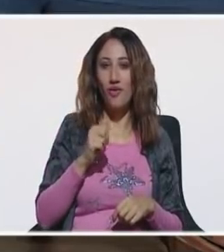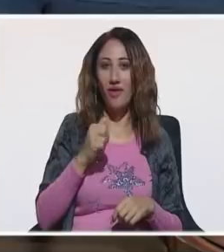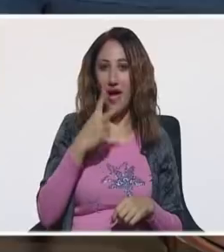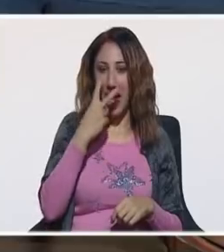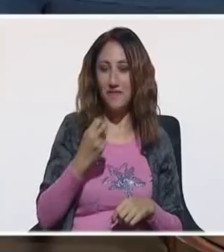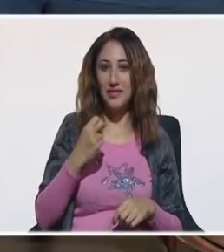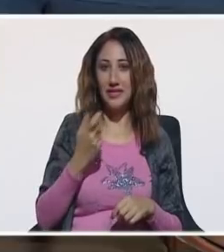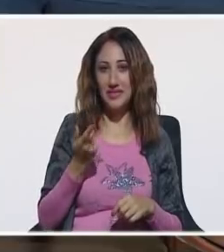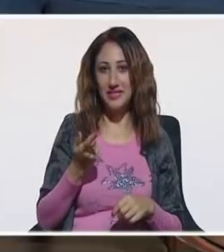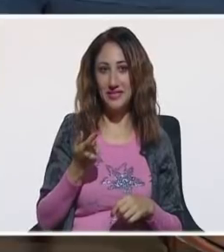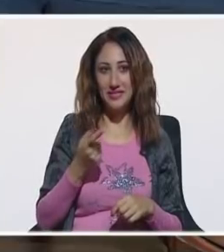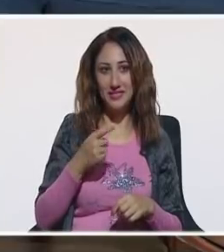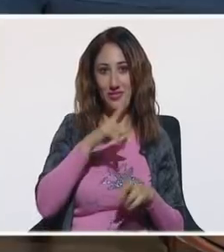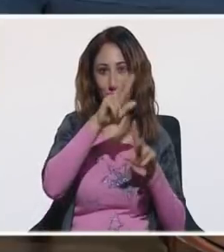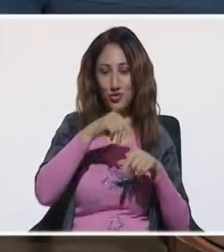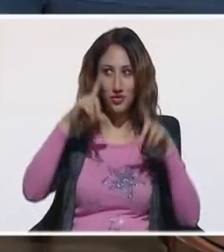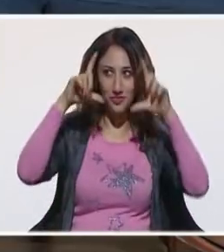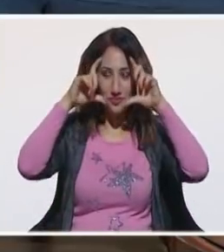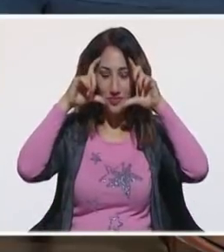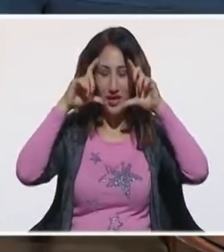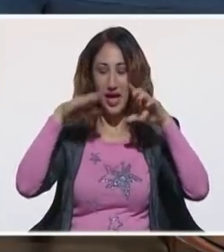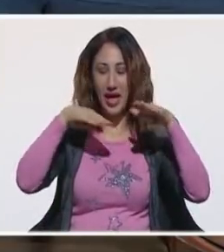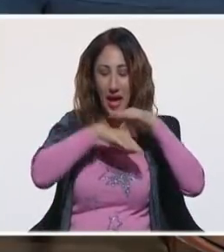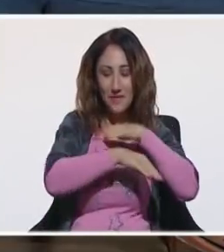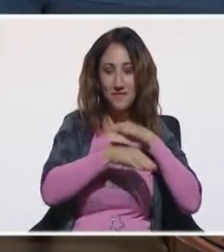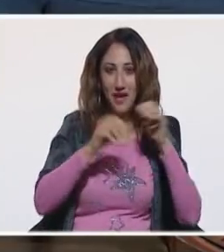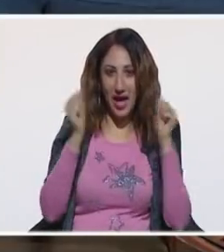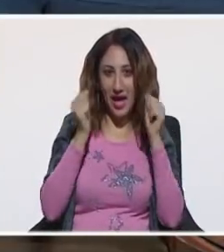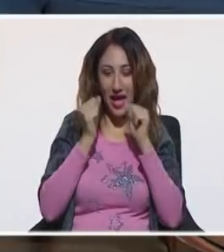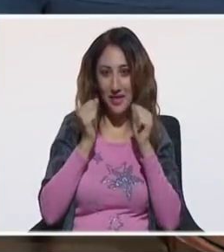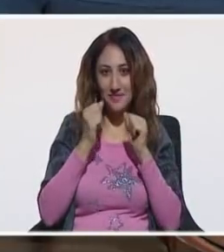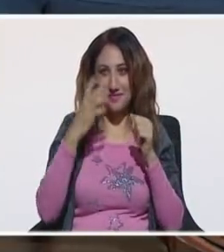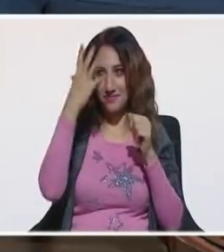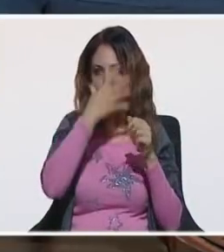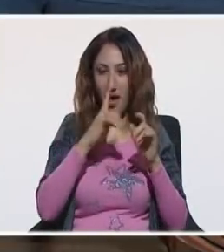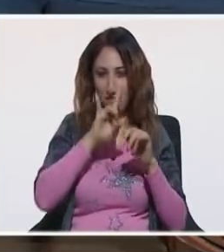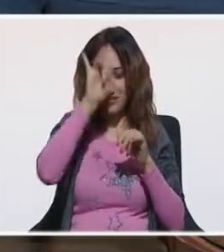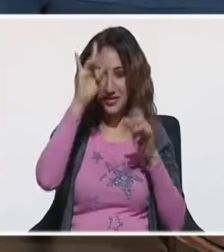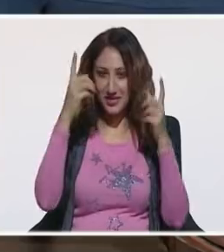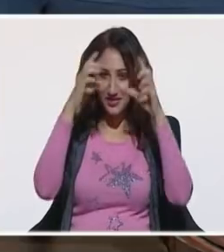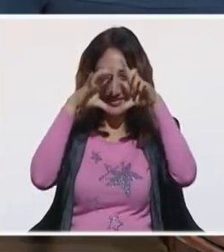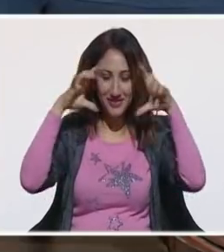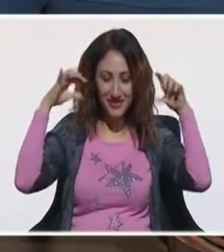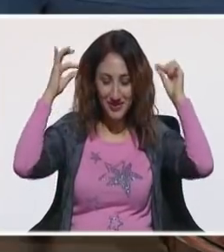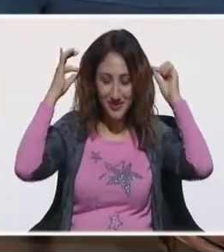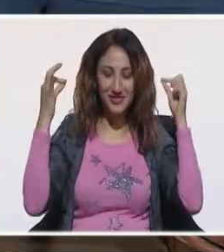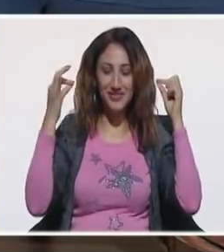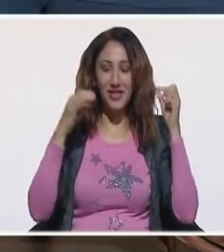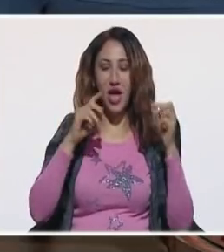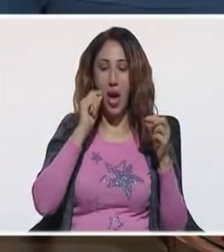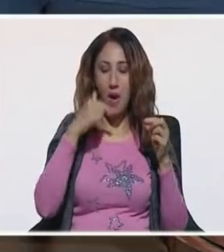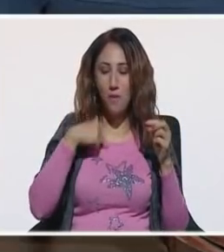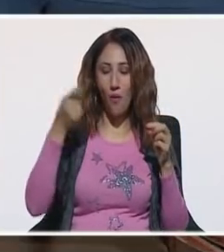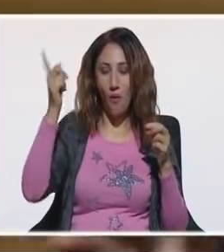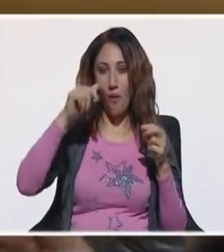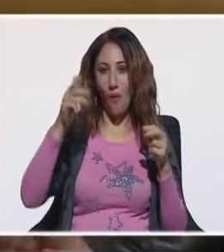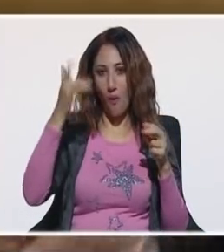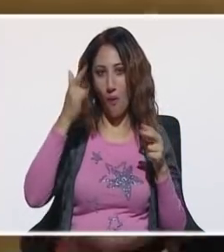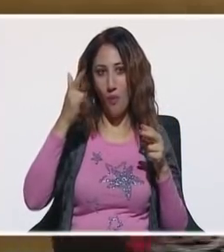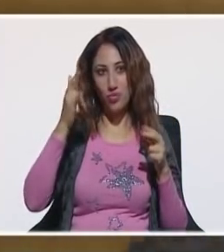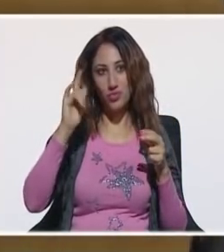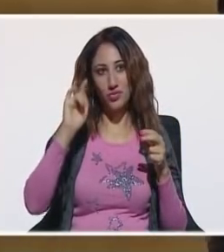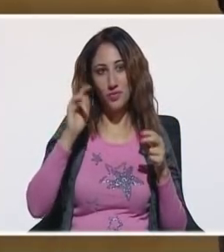كنا نروح ندور على الماسكات نشتريها عشان ونستخبى نخوفها هي كانت خوافه قوي وبابا بالاتفاق مع بابا يعني بابا يقول لي انا هدخلكم